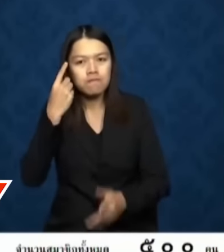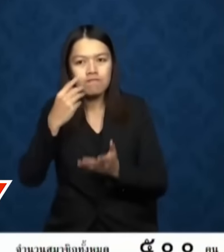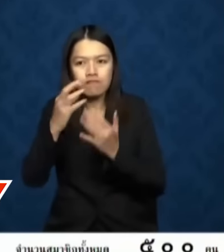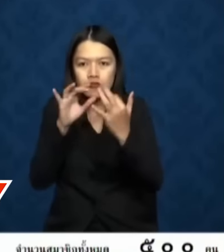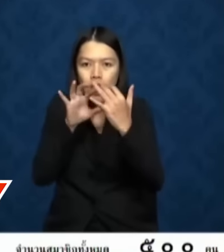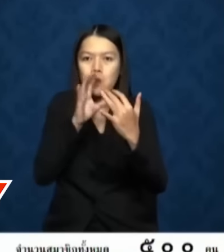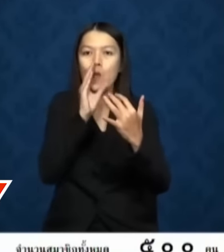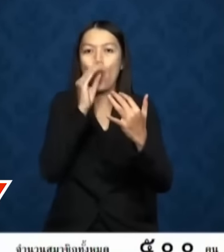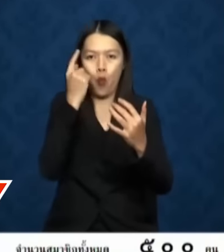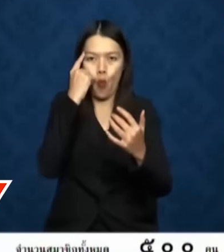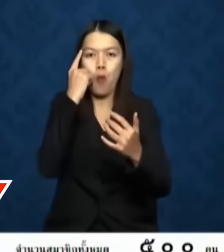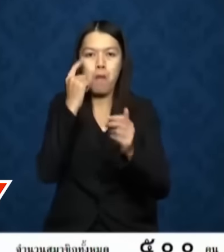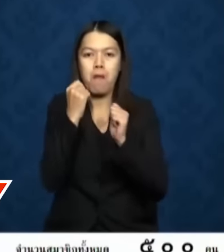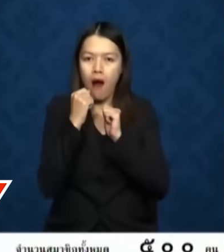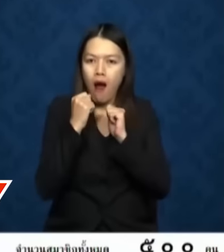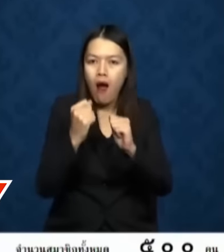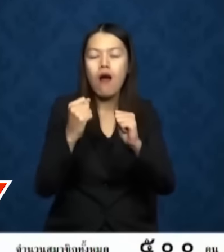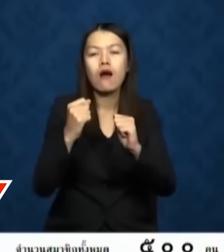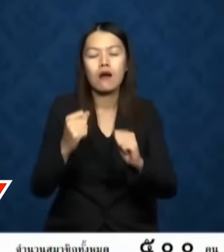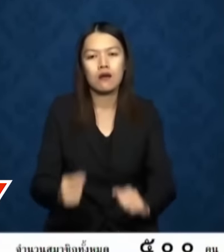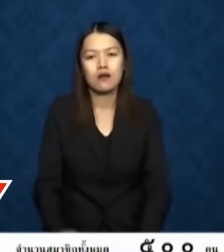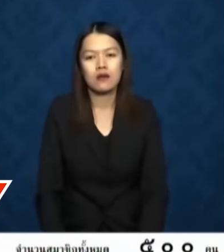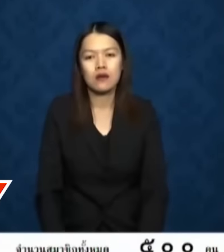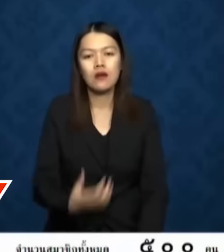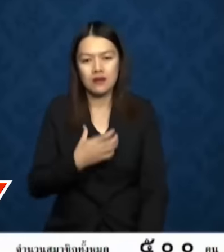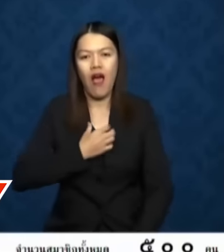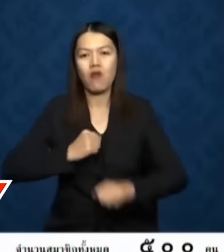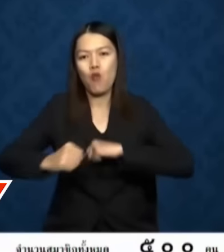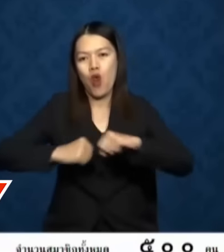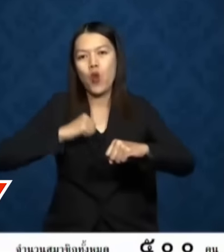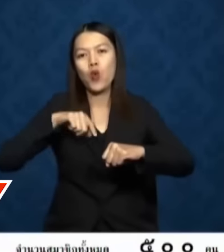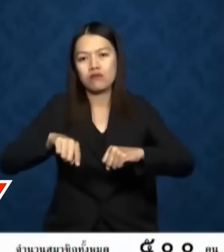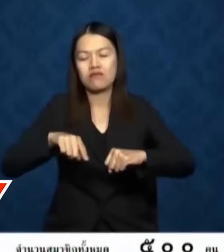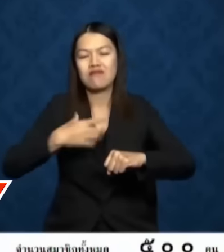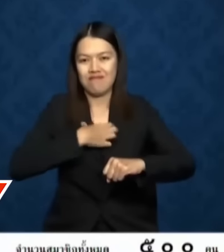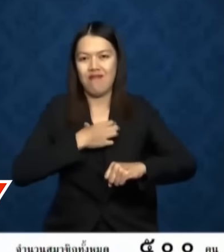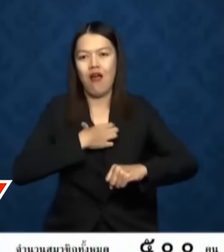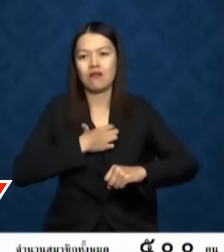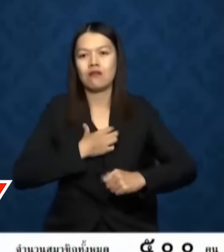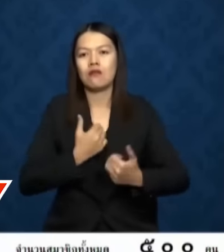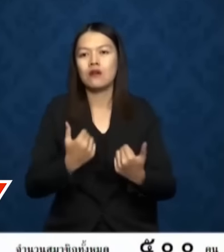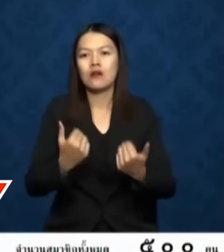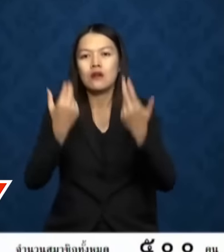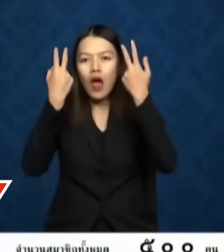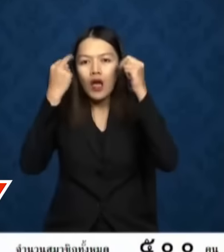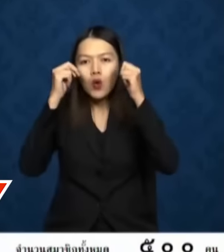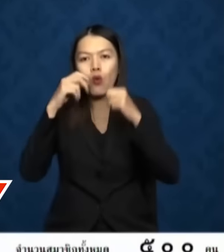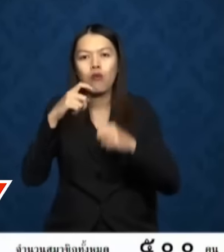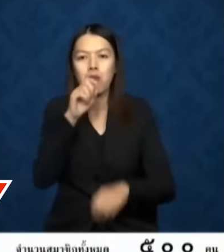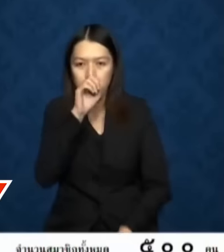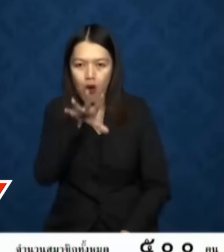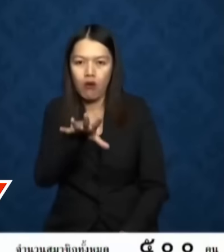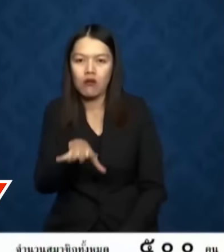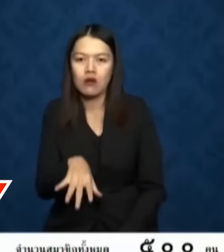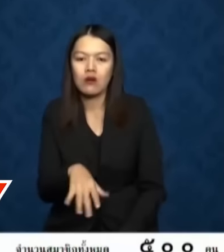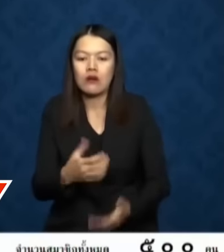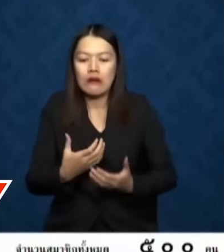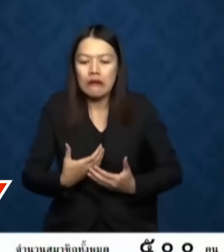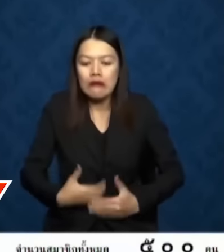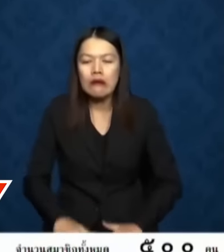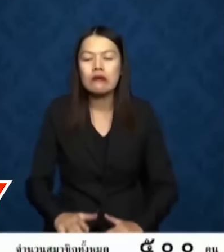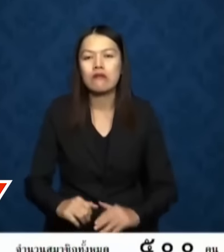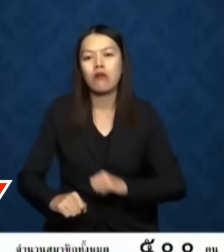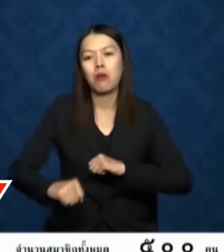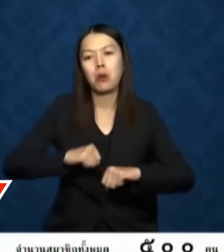ารวันนี้ครับเราต้องการเยาวชนแต่ปัจจุบันนายกยังบอกเลยนะครับว่าการเกิดของเยาว